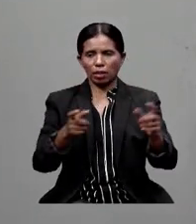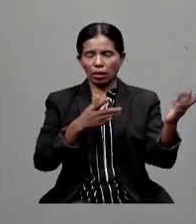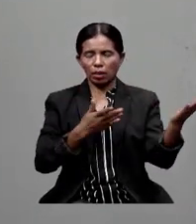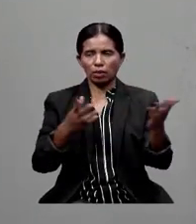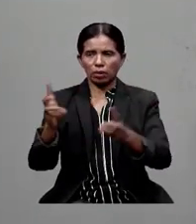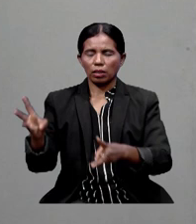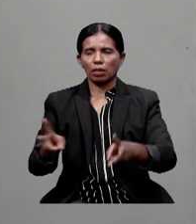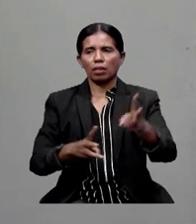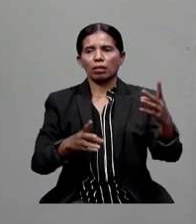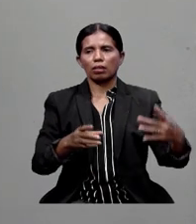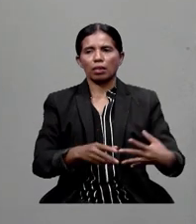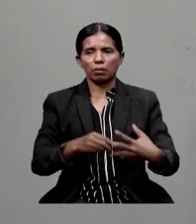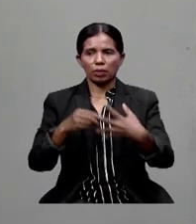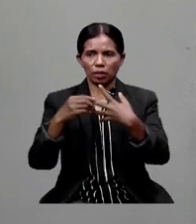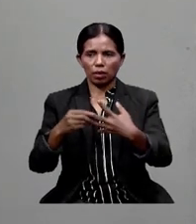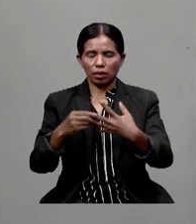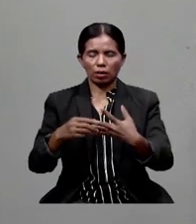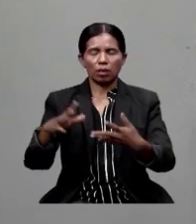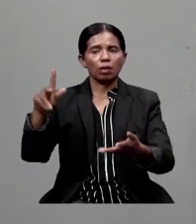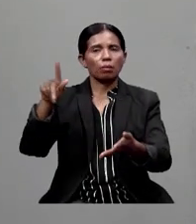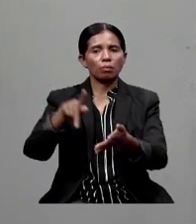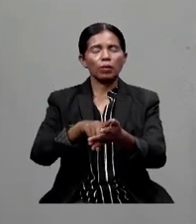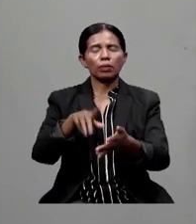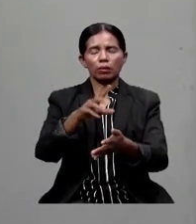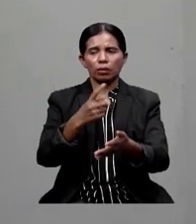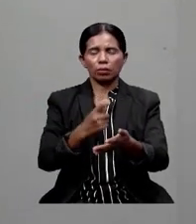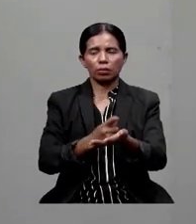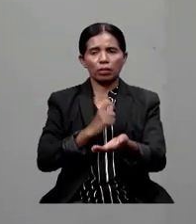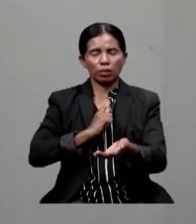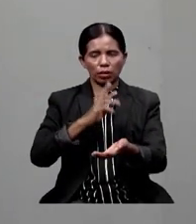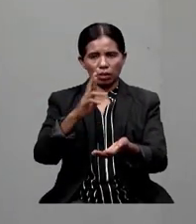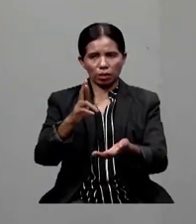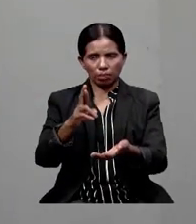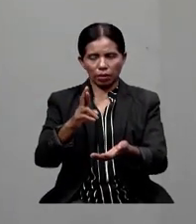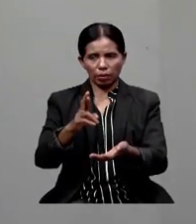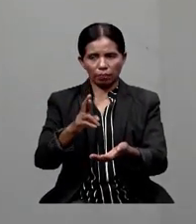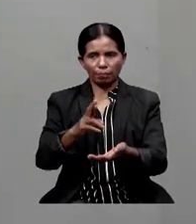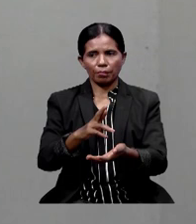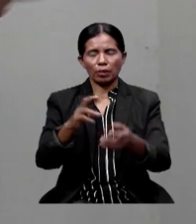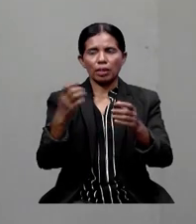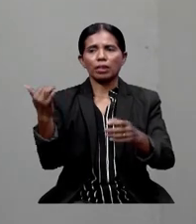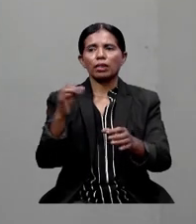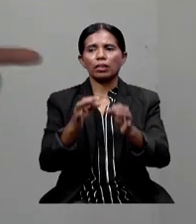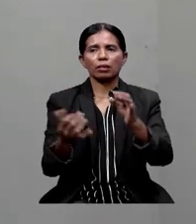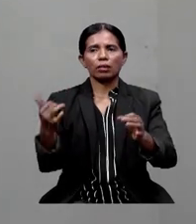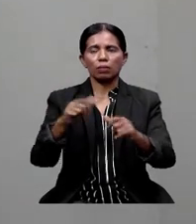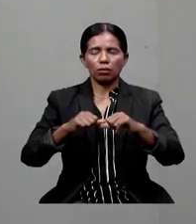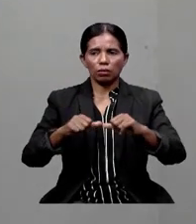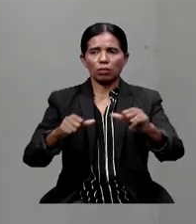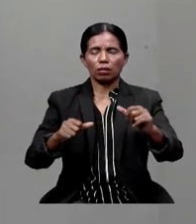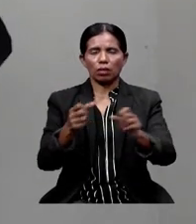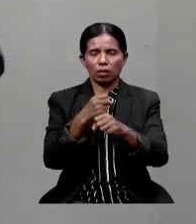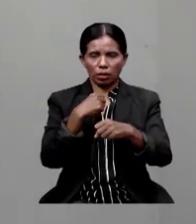uniku make da Porto Tibar le liu ser nebe transporte maritim nen tingki liu mai Porto Tibar se sira continua tendensu